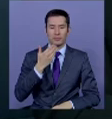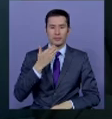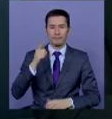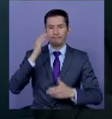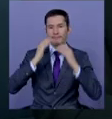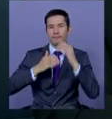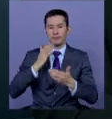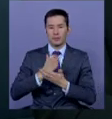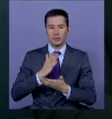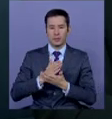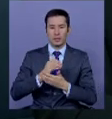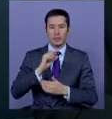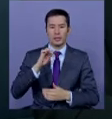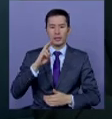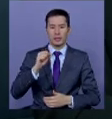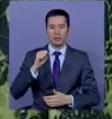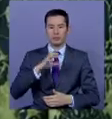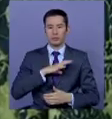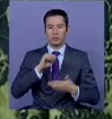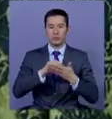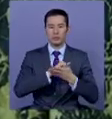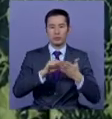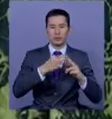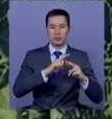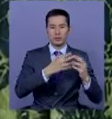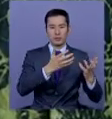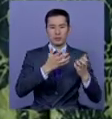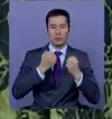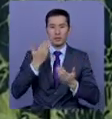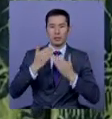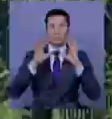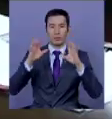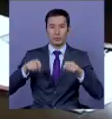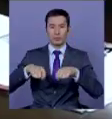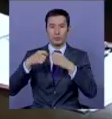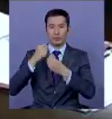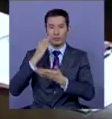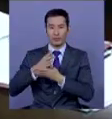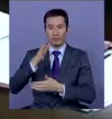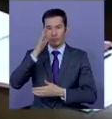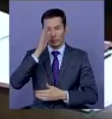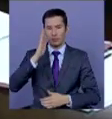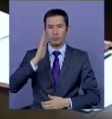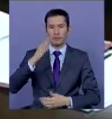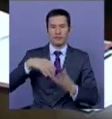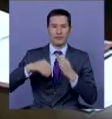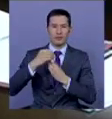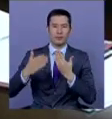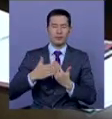Аида ғалымқызы қағаз жүзінде жеке қабылдап, заң бұзушылығы анықталса ешкім жауаптан жалтармайтынын атап өтті.